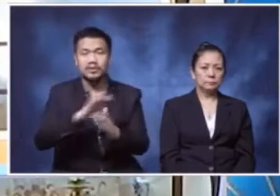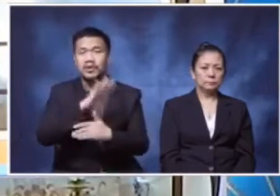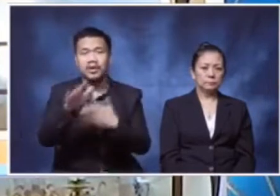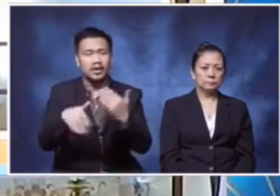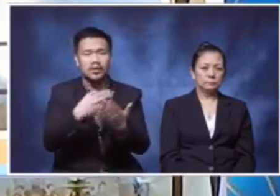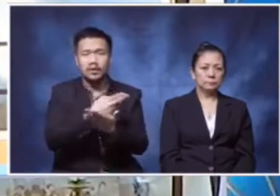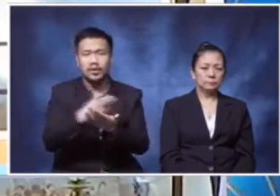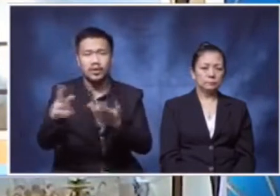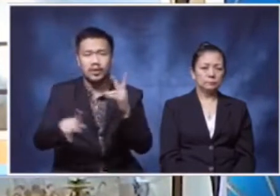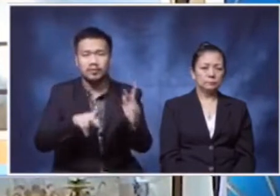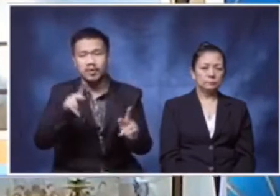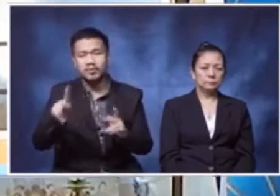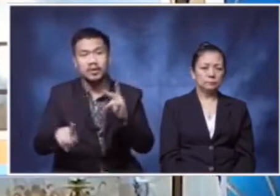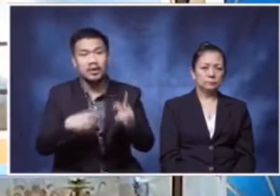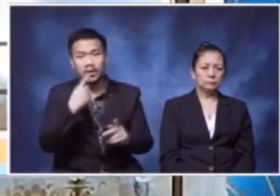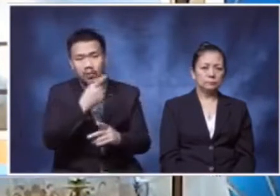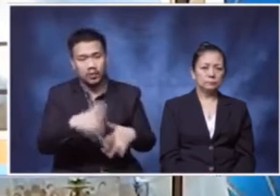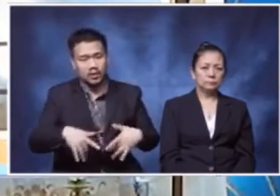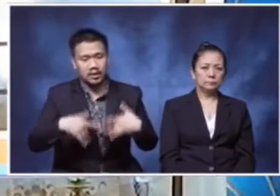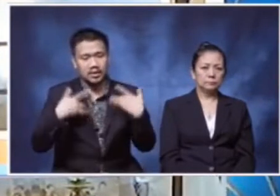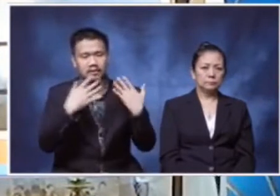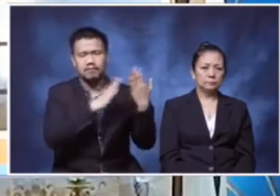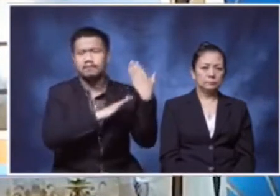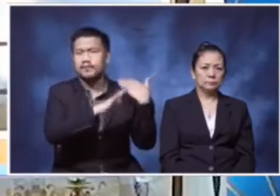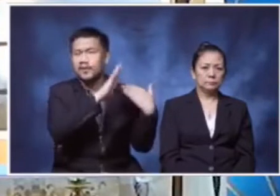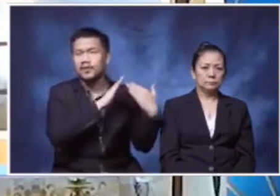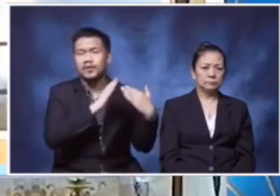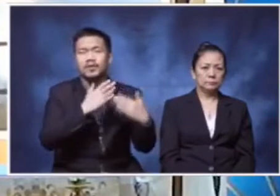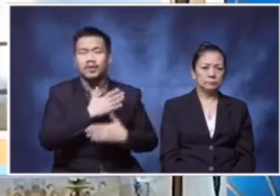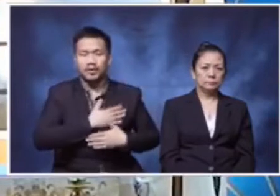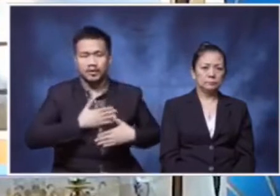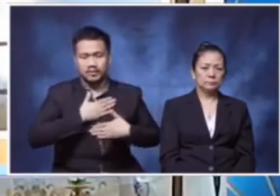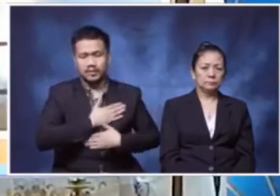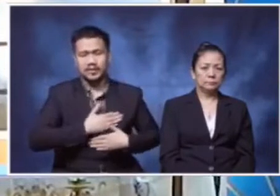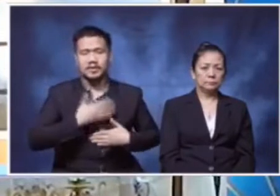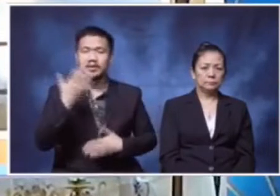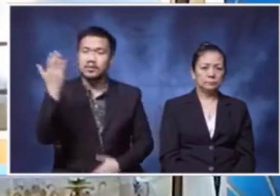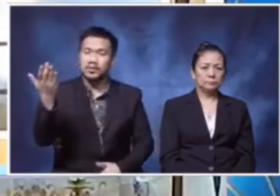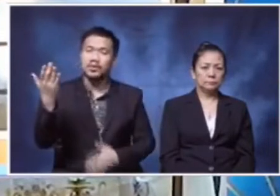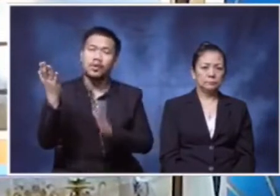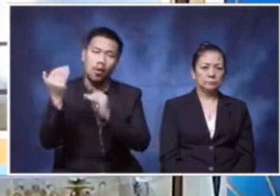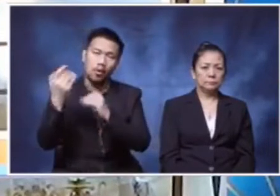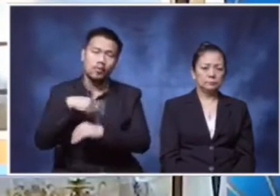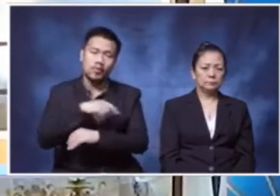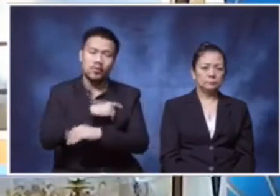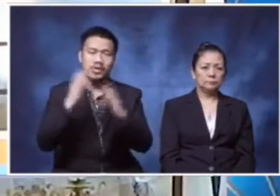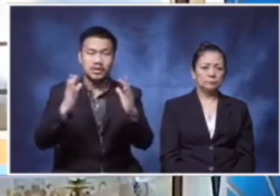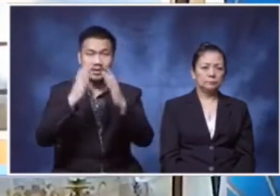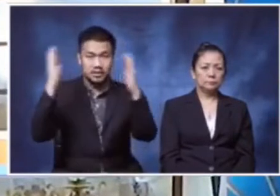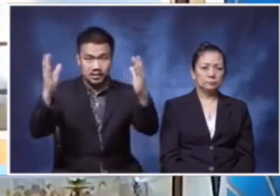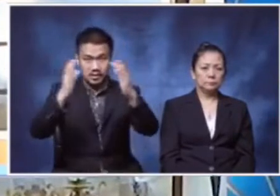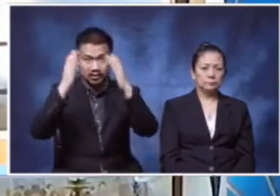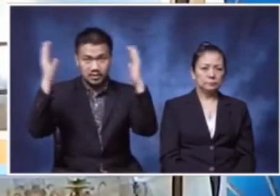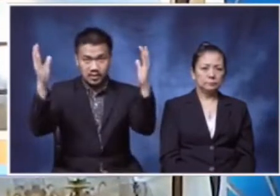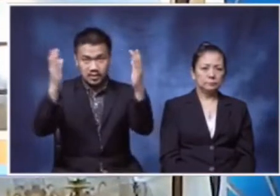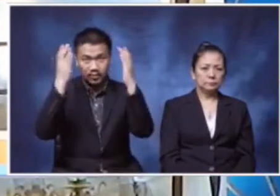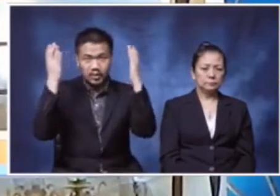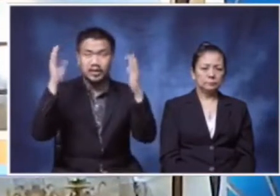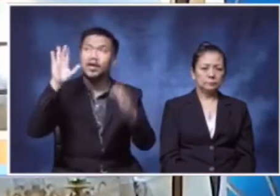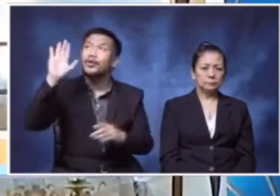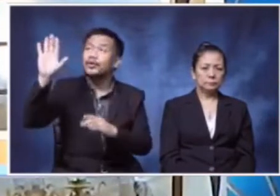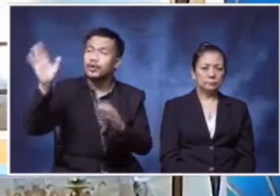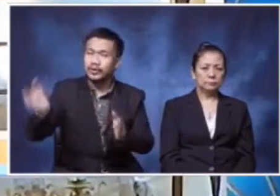lahat ng mga banal na namuhay dito sa daigdig ng kalugod-lugod sa iyo, may pagdiwang nawa namin ang